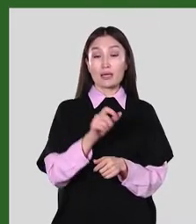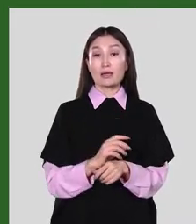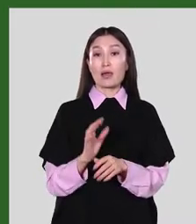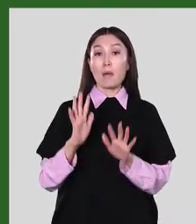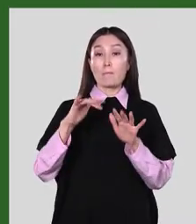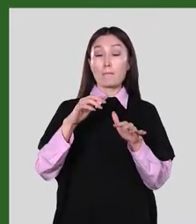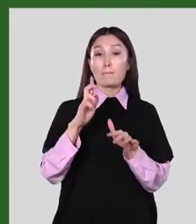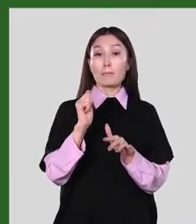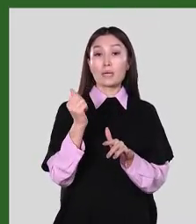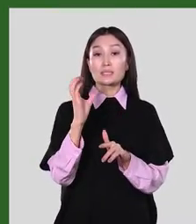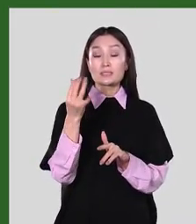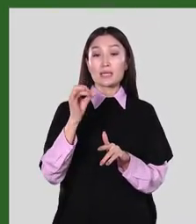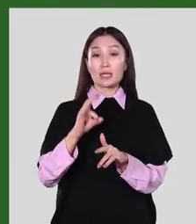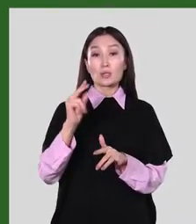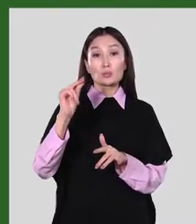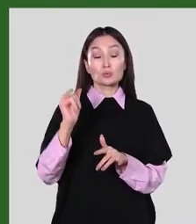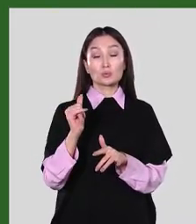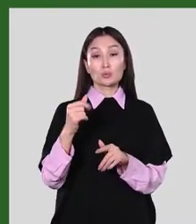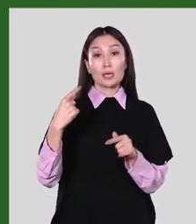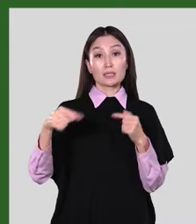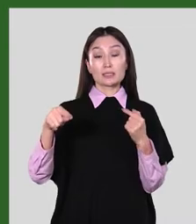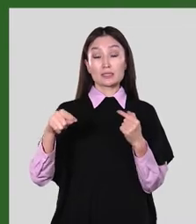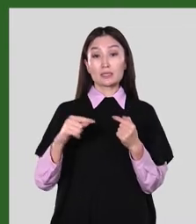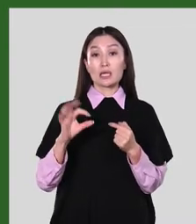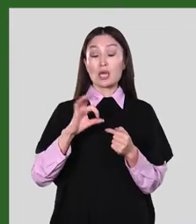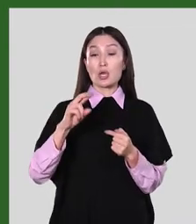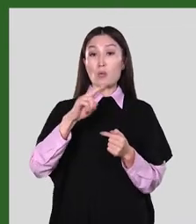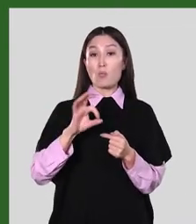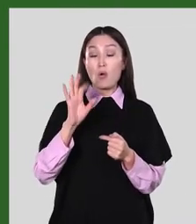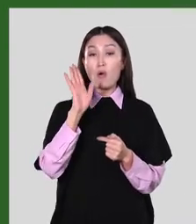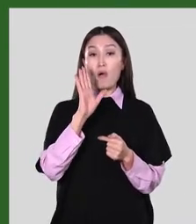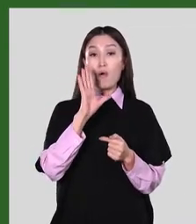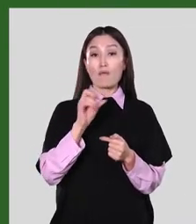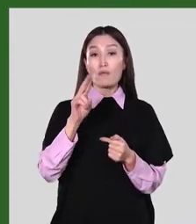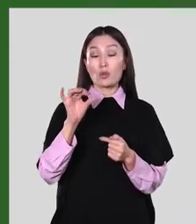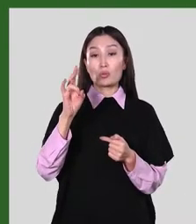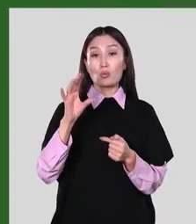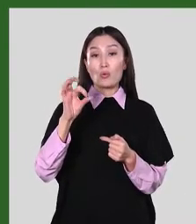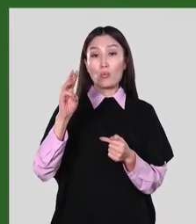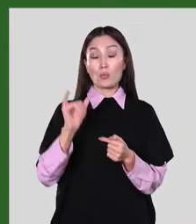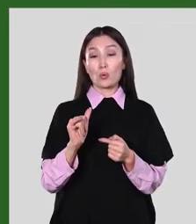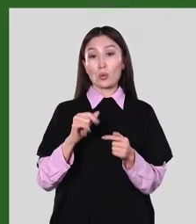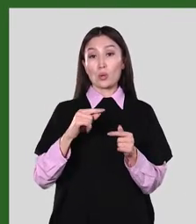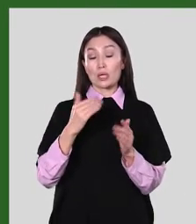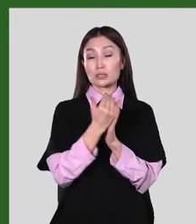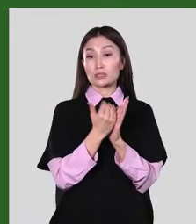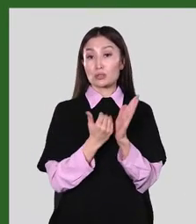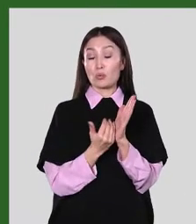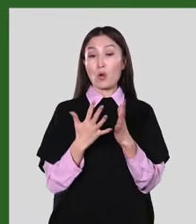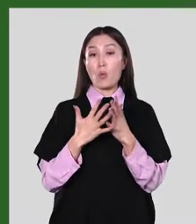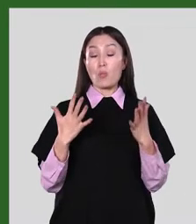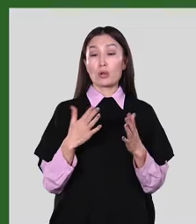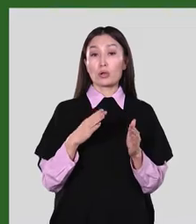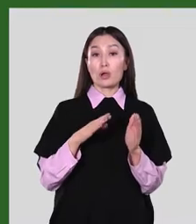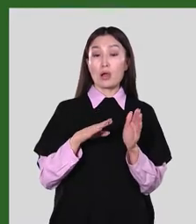реки чу они различны и по водному режиму в более благоприятных